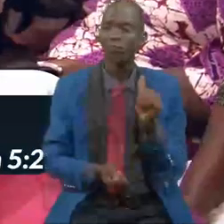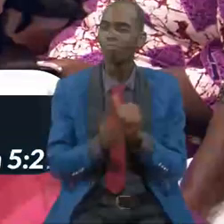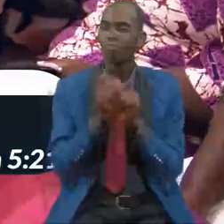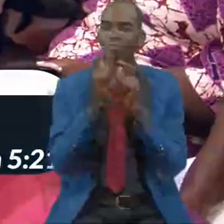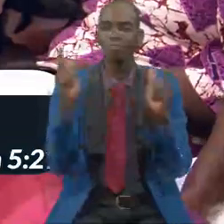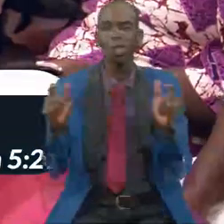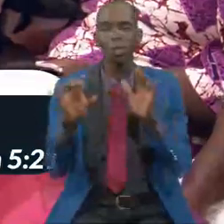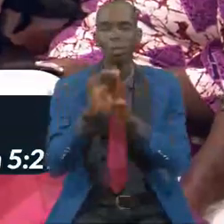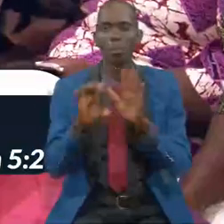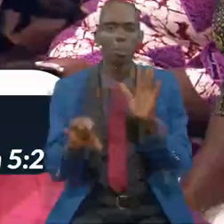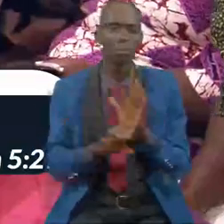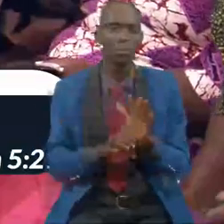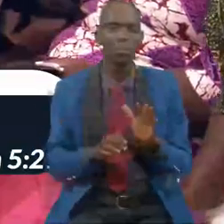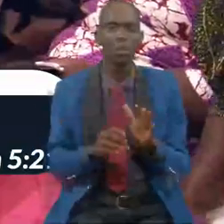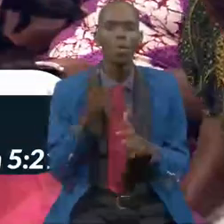commandement.